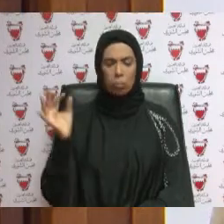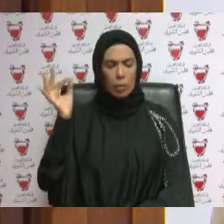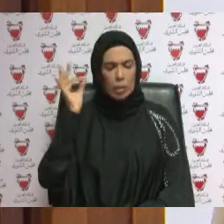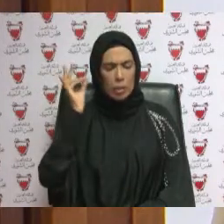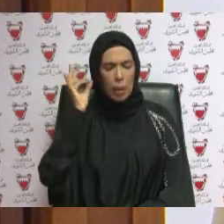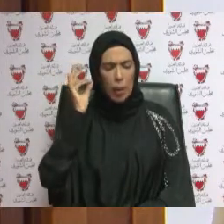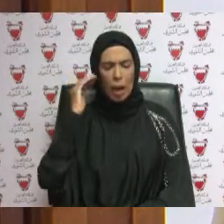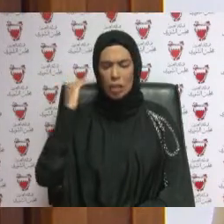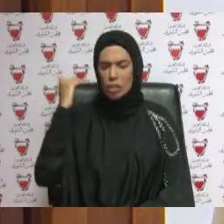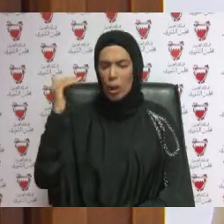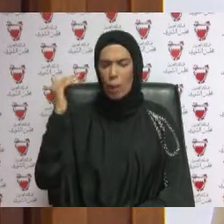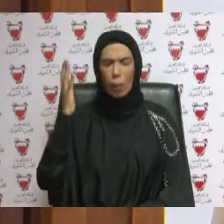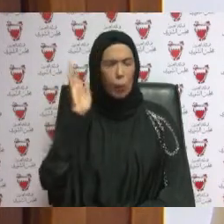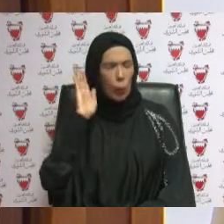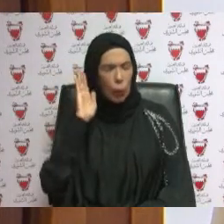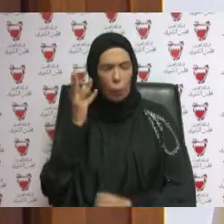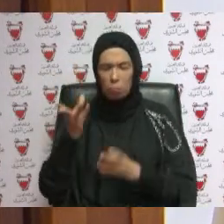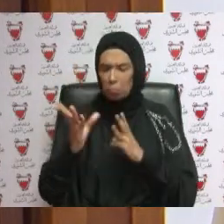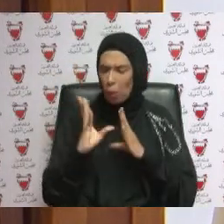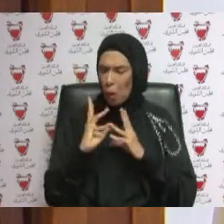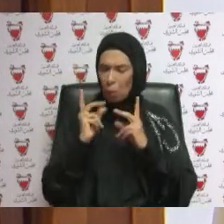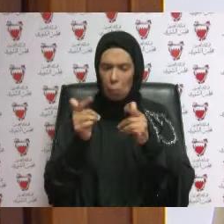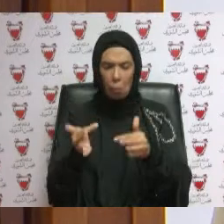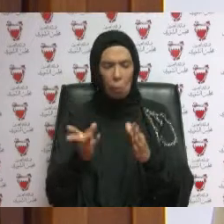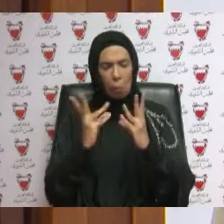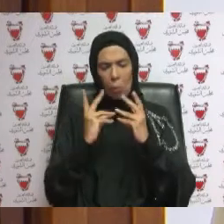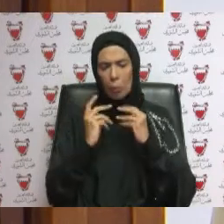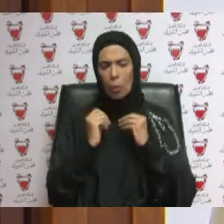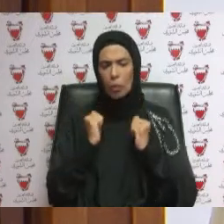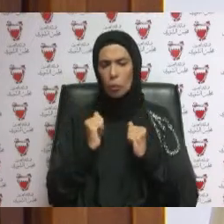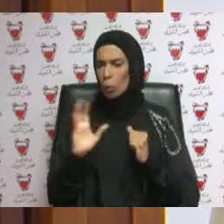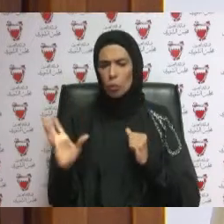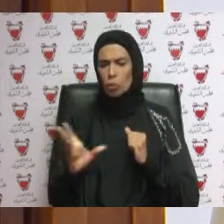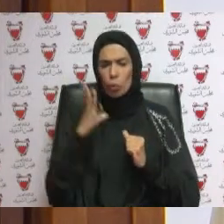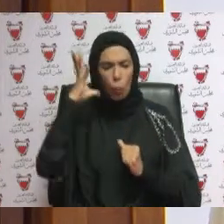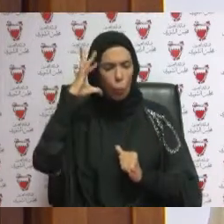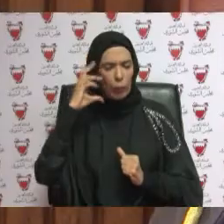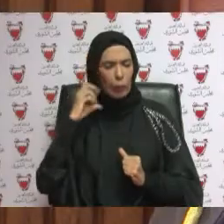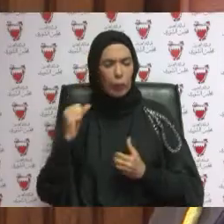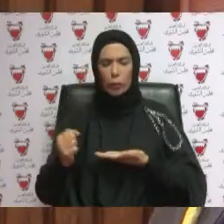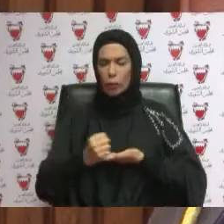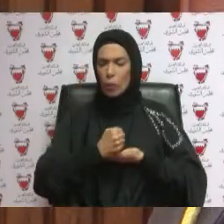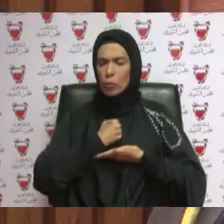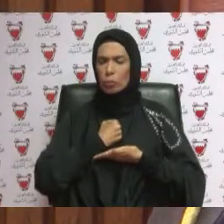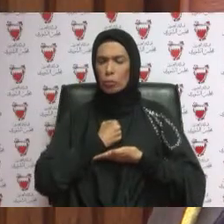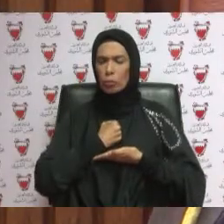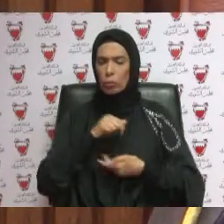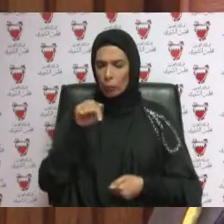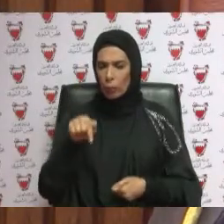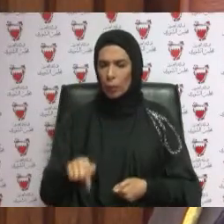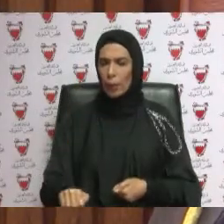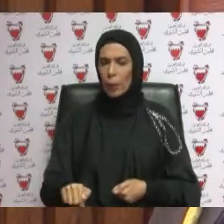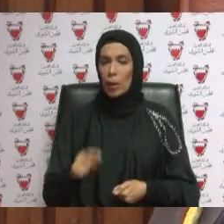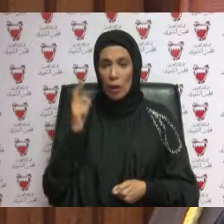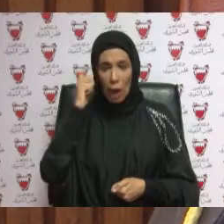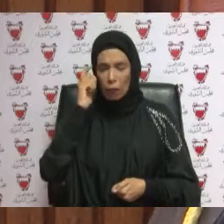إليهم وأن نحاورهم وأن نتحسس احتياجاتهم وأن ننفذ إلى